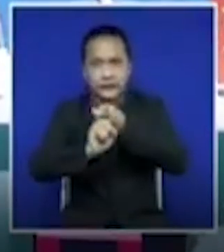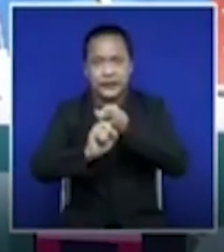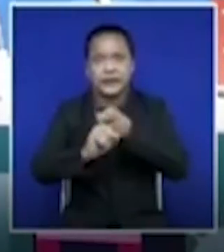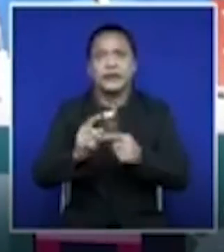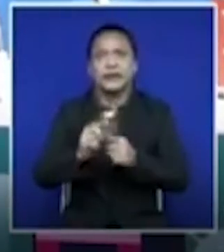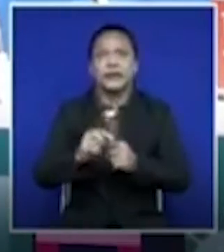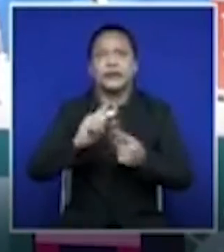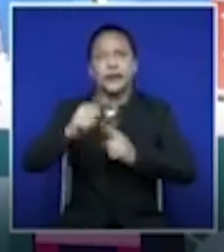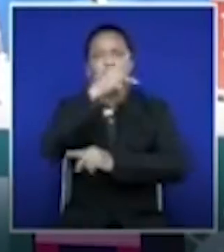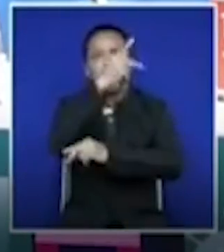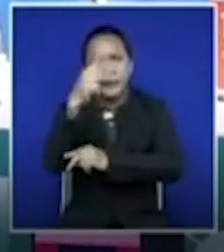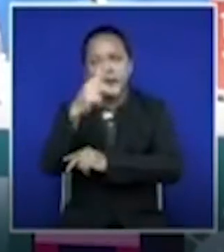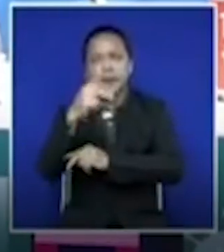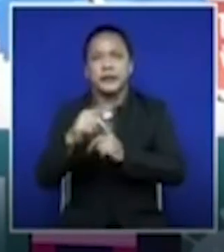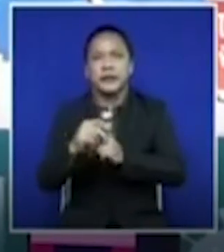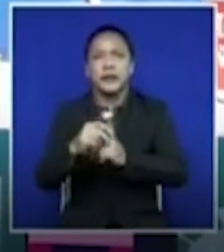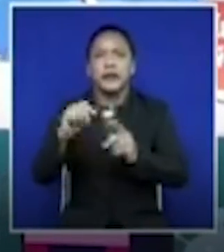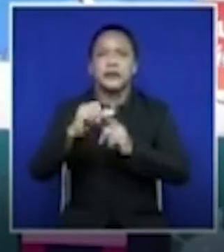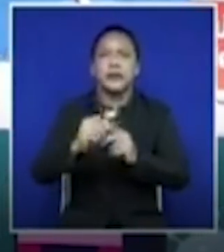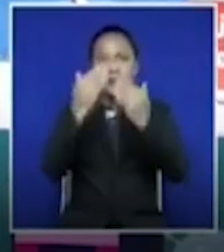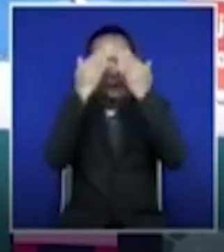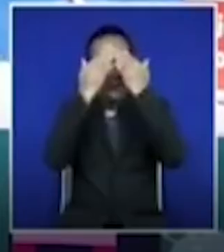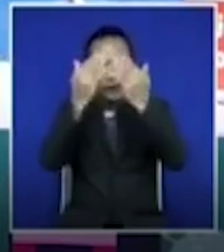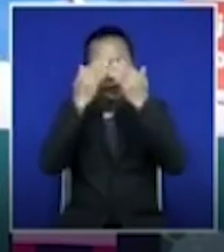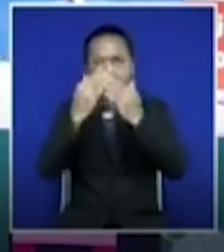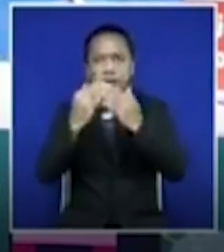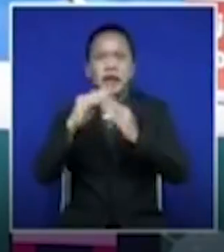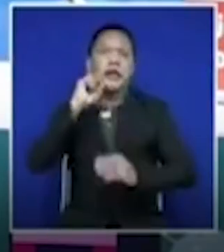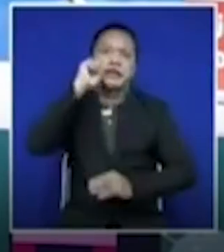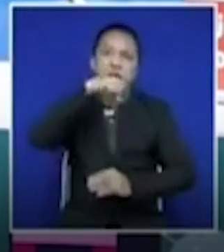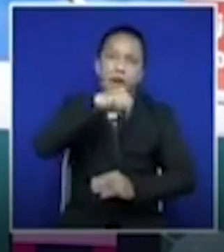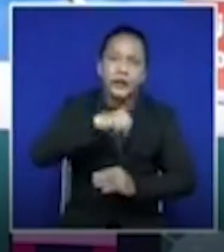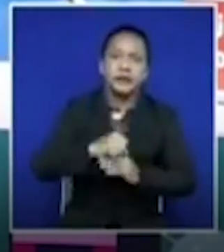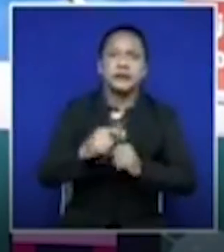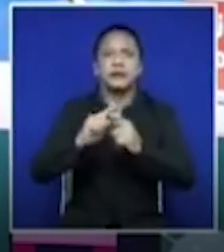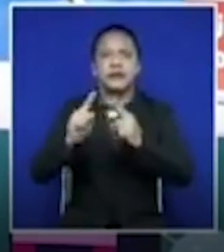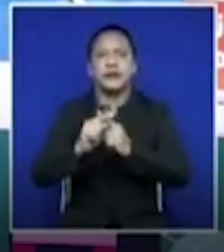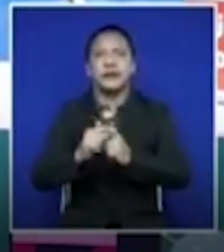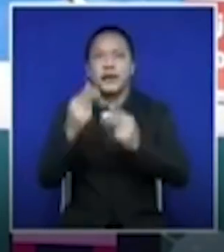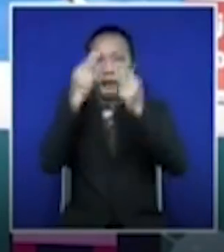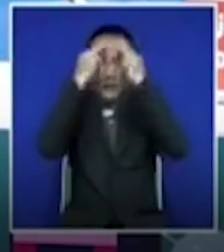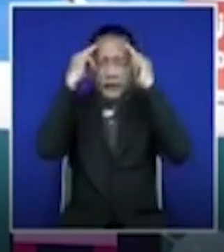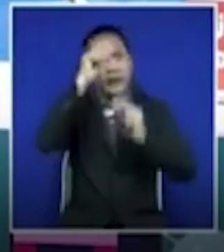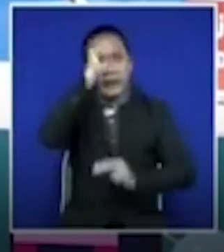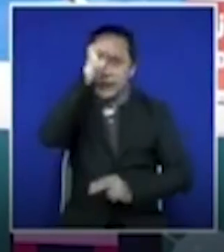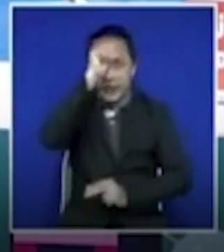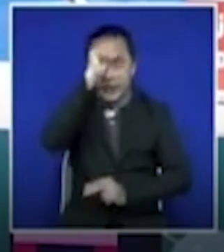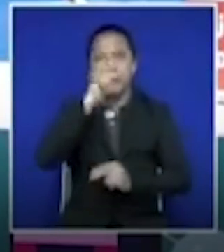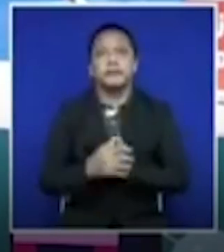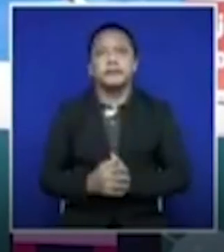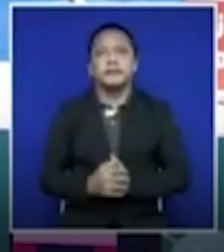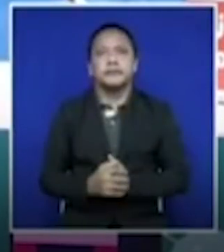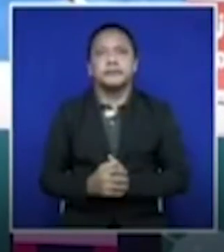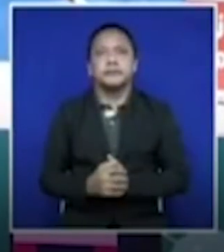าเทศสหรัฐอาหรับอิมิเรตไต้หวันนามิเบียเนเธอร์แลนด์ซาอุดิอาระเบียอินเดียและอิตาลี